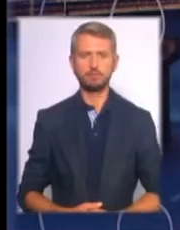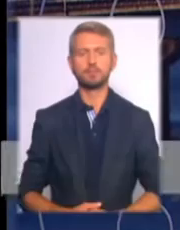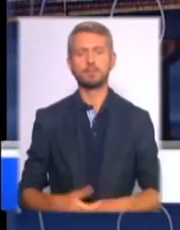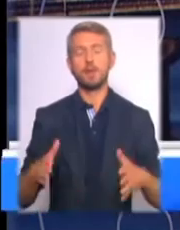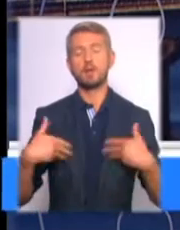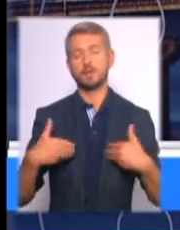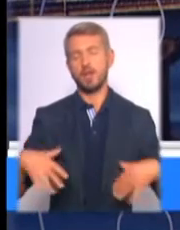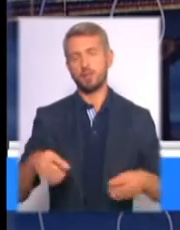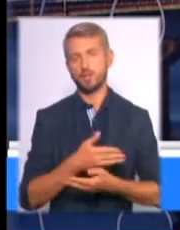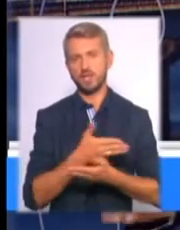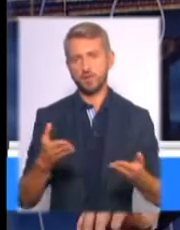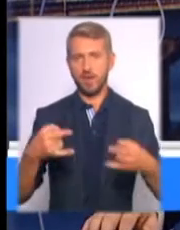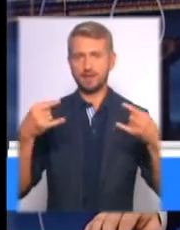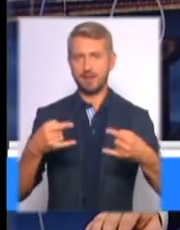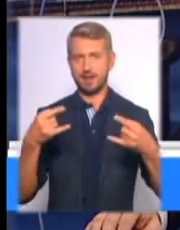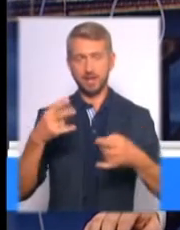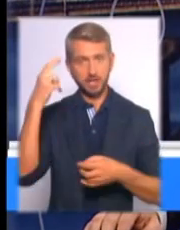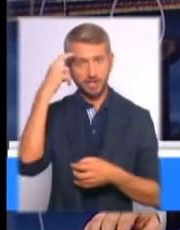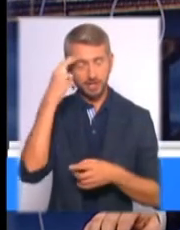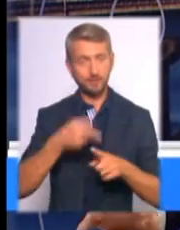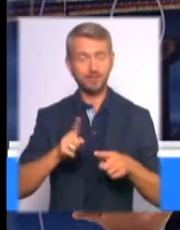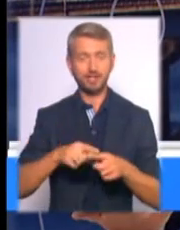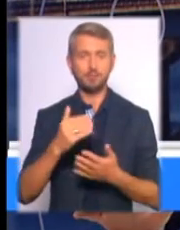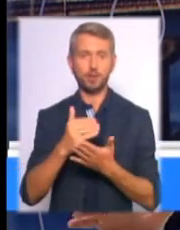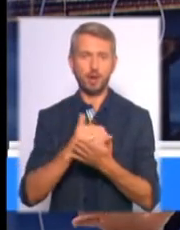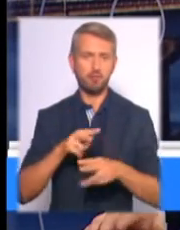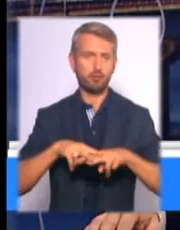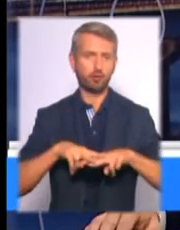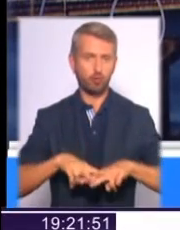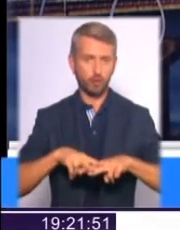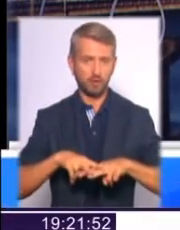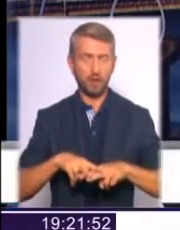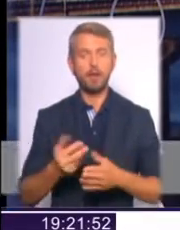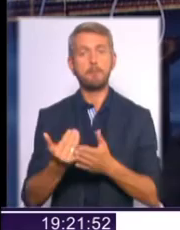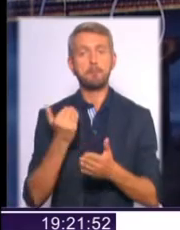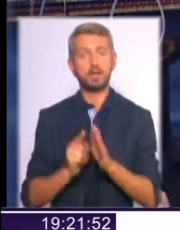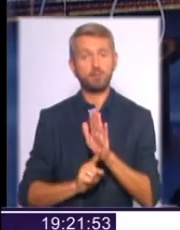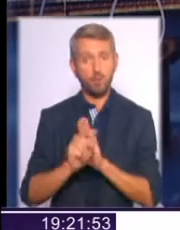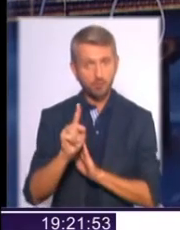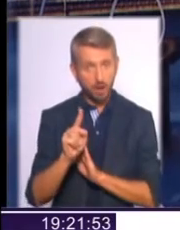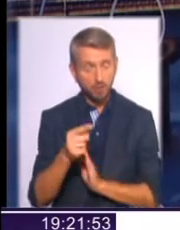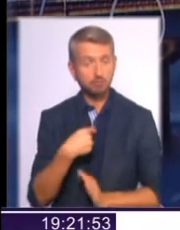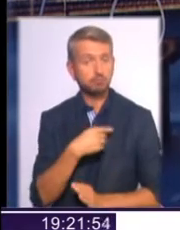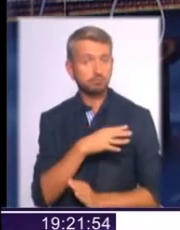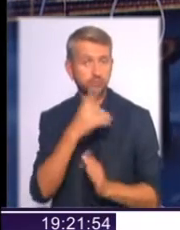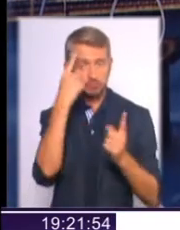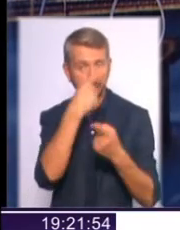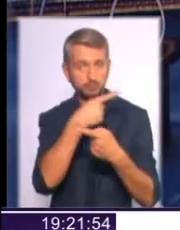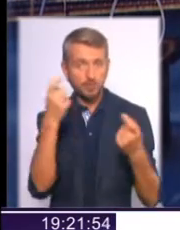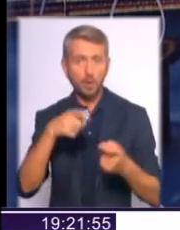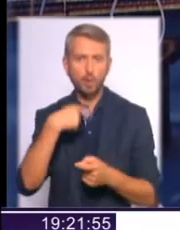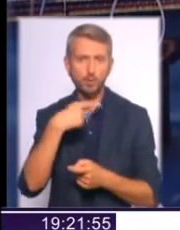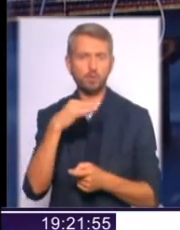Вітаємо всіх, хто з нами на телеканалі «Київ». Це програма «Столиця». З вами ведучий Сергій Дойко. Власне, як я анонсував перед початком нашої передачі, ми говоримо про Київ, про